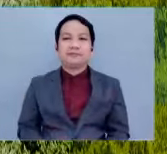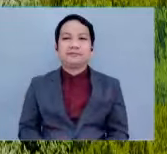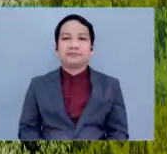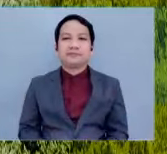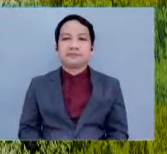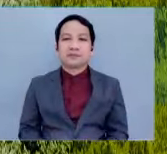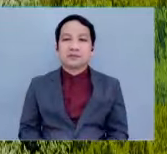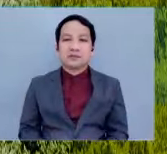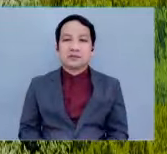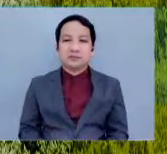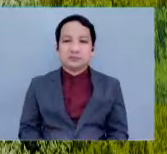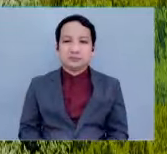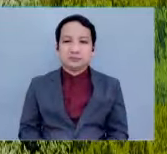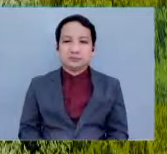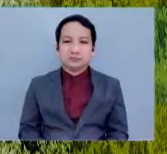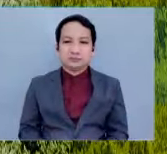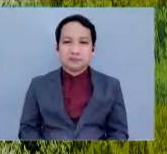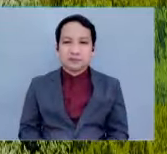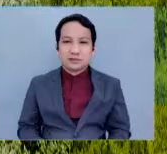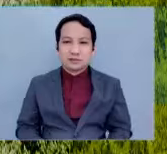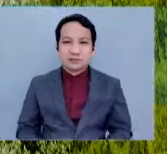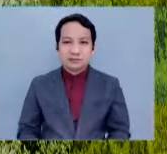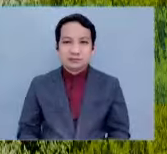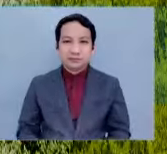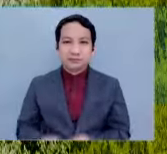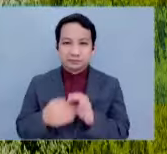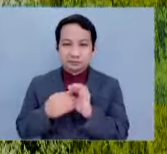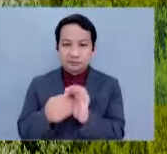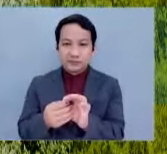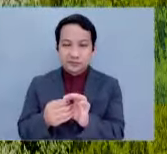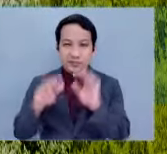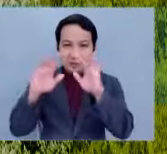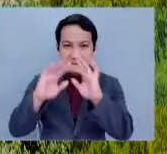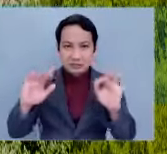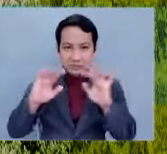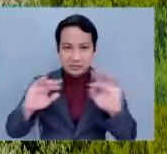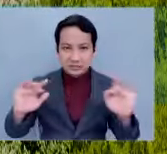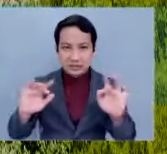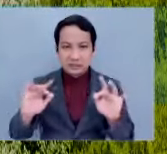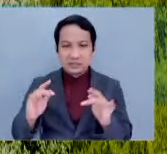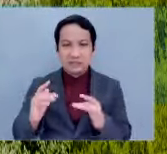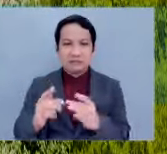yung commercial na festival, kumbaga.